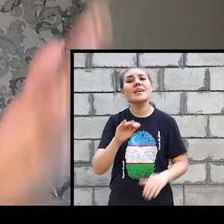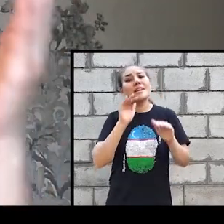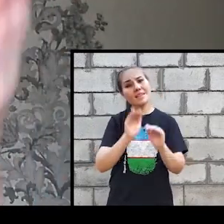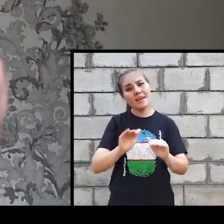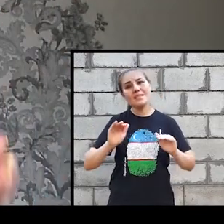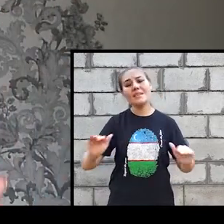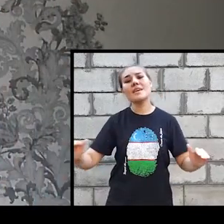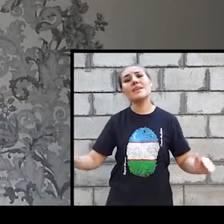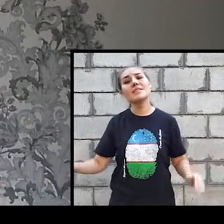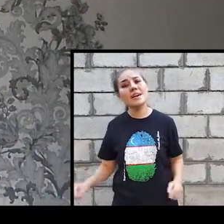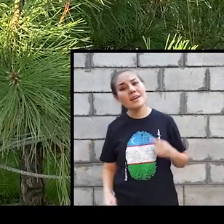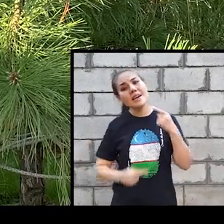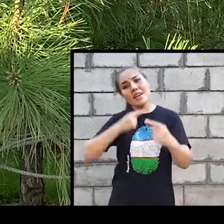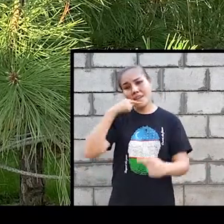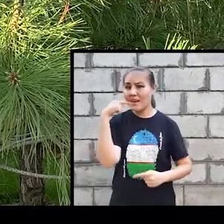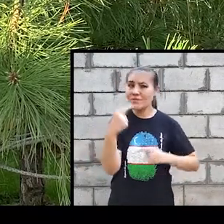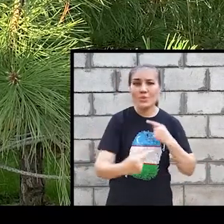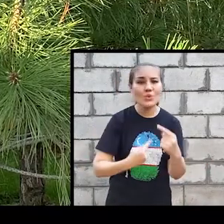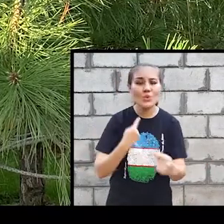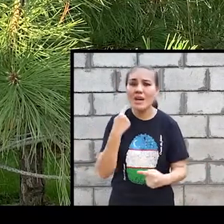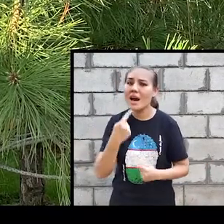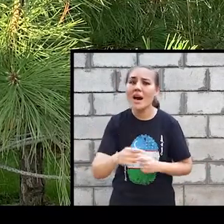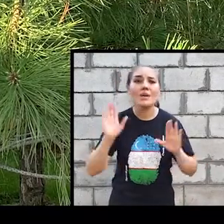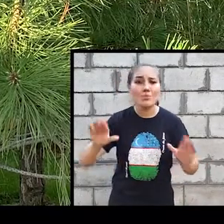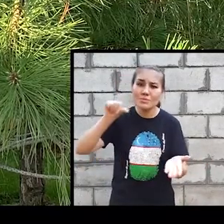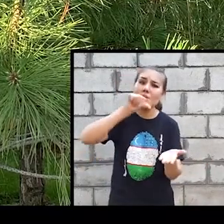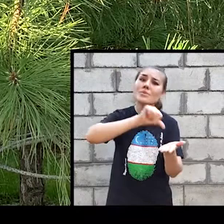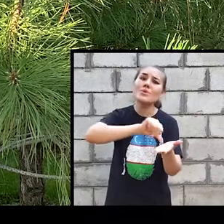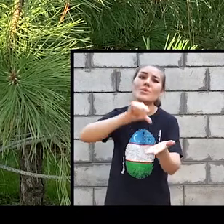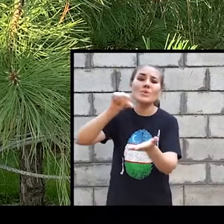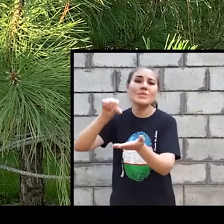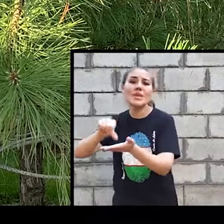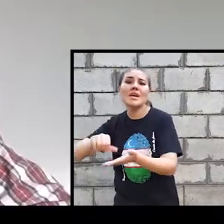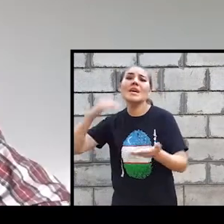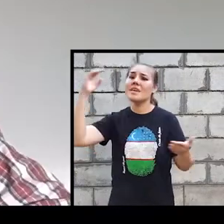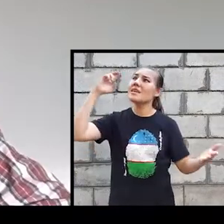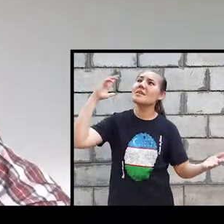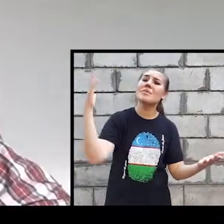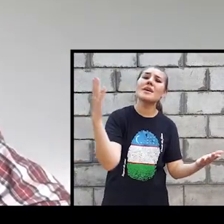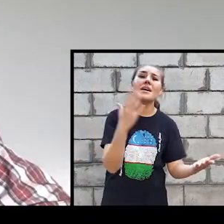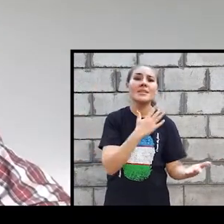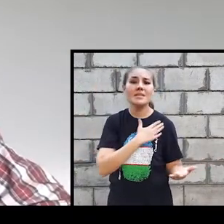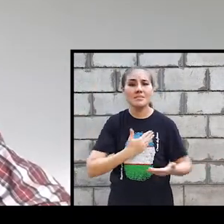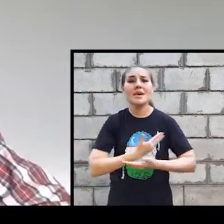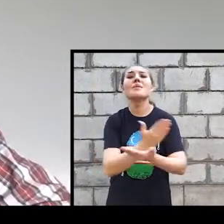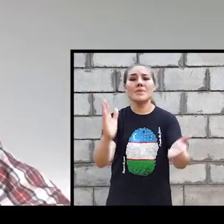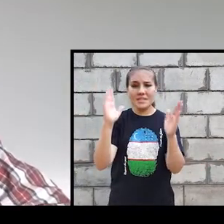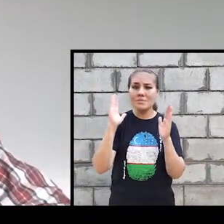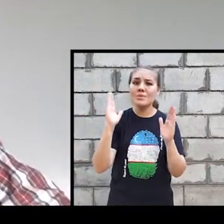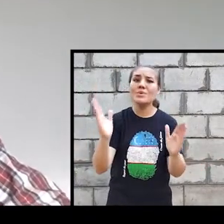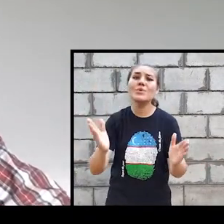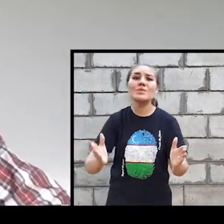семьях и на детях, и на внуках пусть пребудет. Махамата,